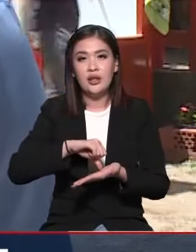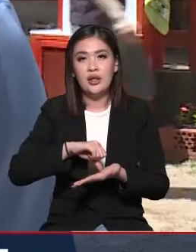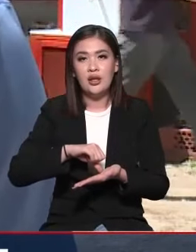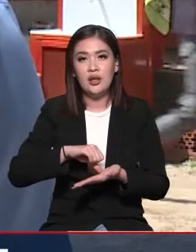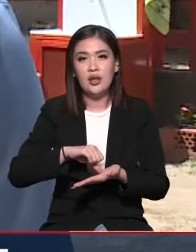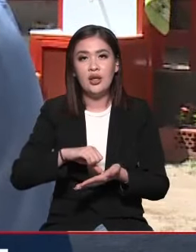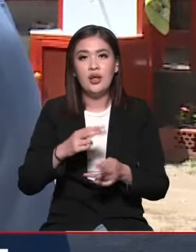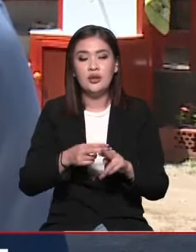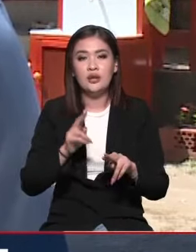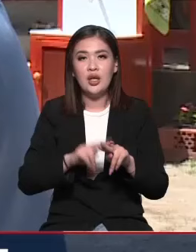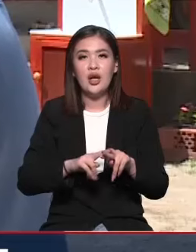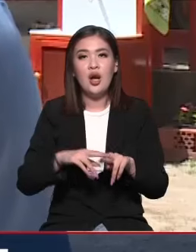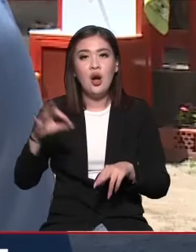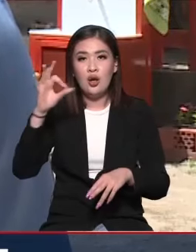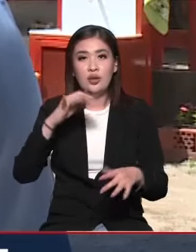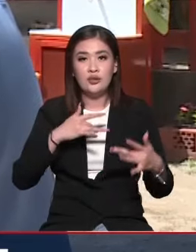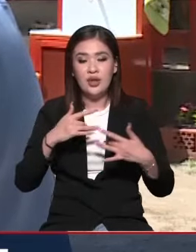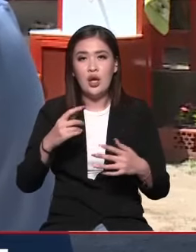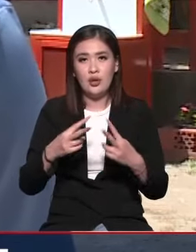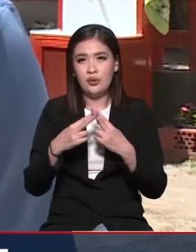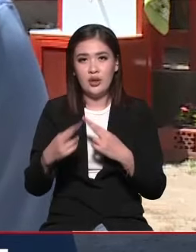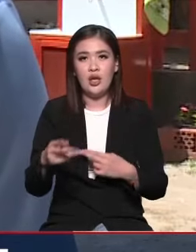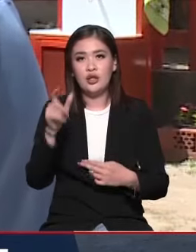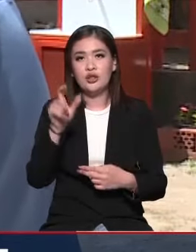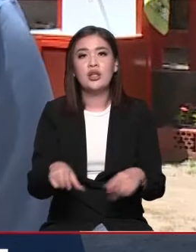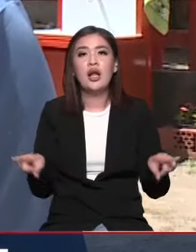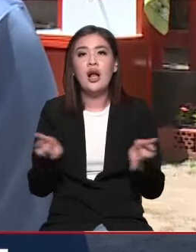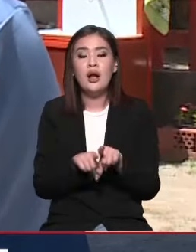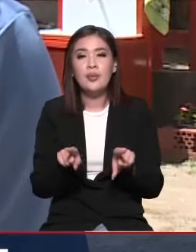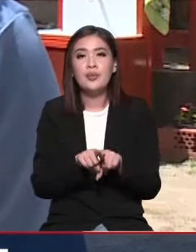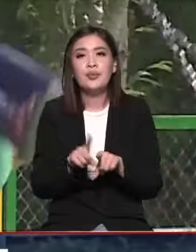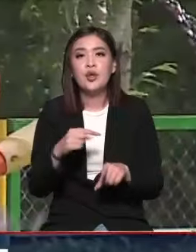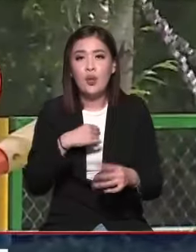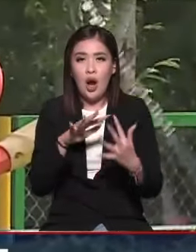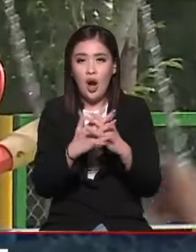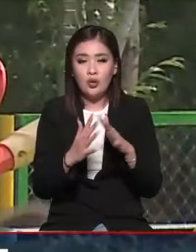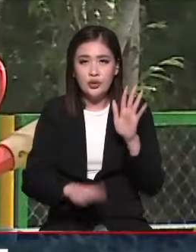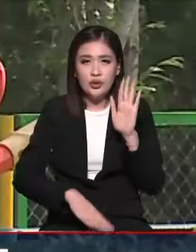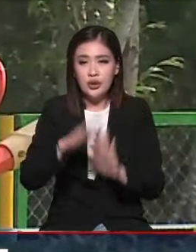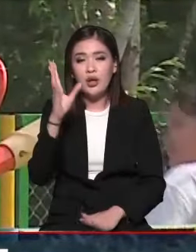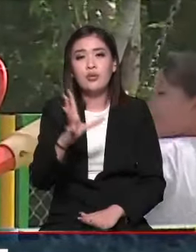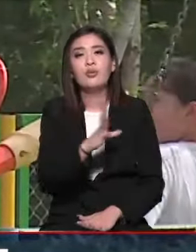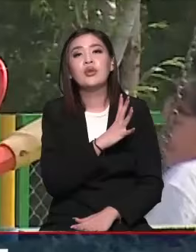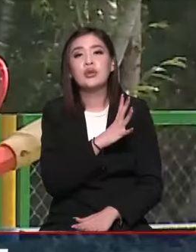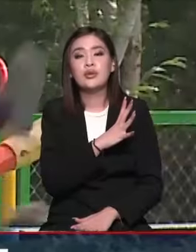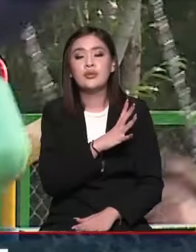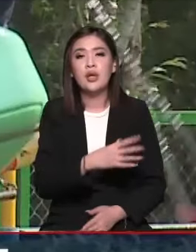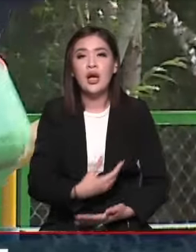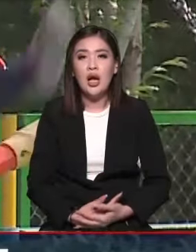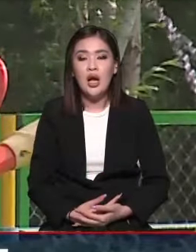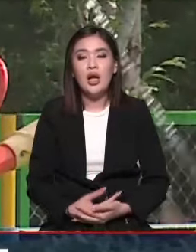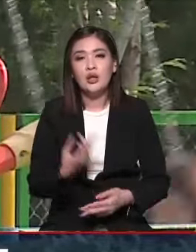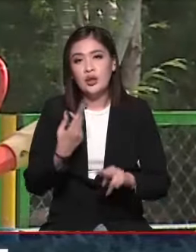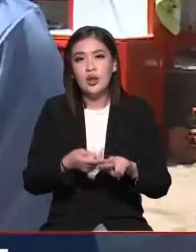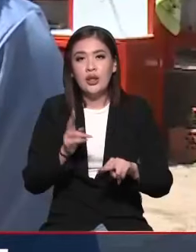Өзім ойнайтын роль туралы айтатын болсам, ол тура өзім. Өйткені өзім де ауылдан тәрбие алып, сол ауылда топырағымда өскен баламыз ғой ауылнан енді.